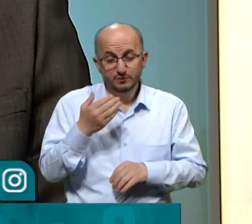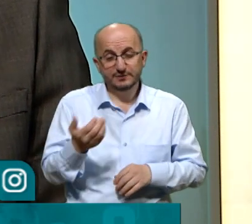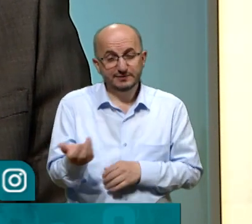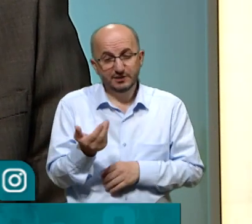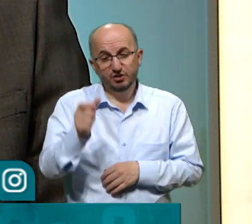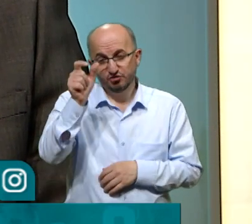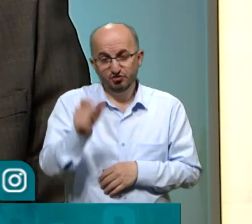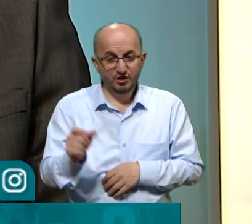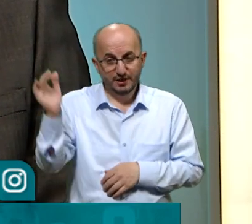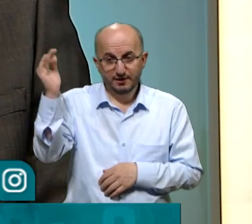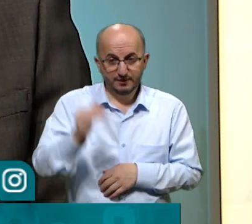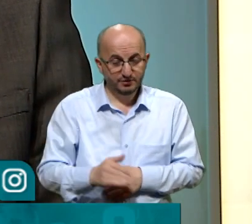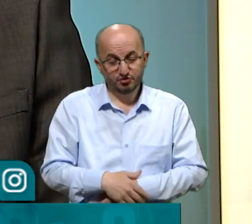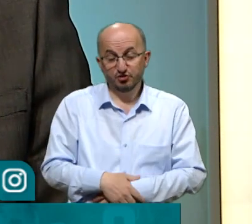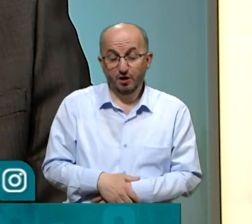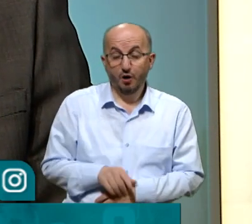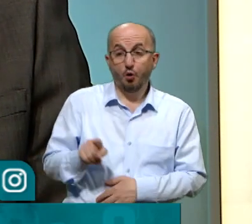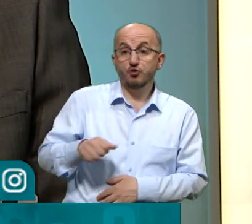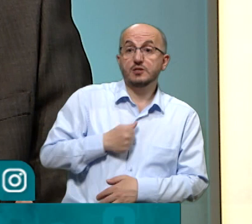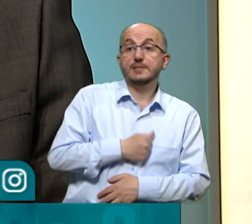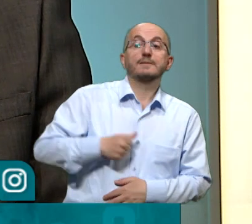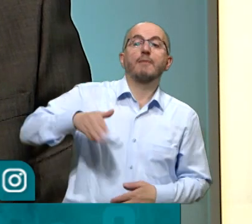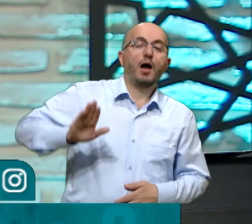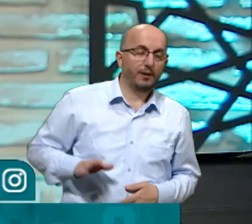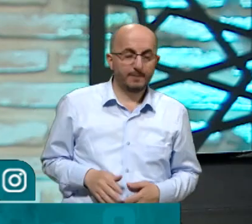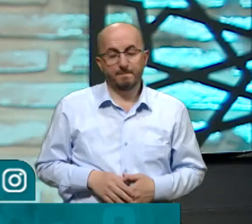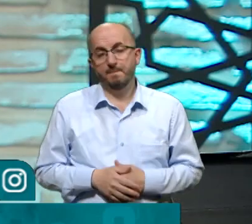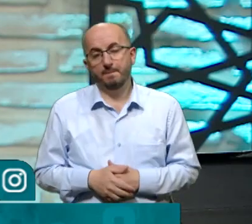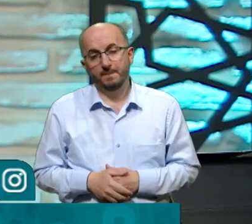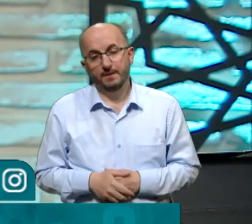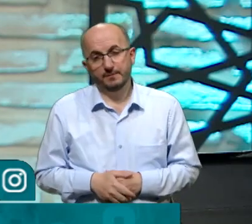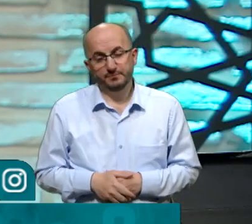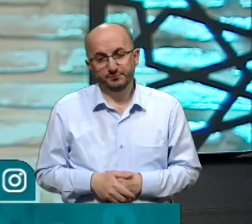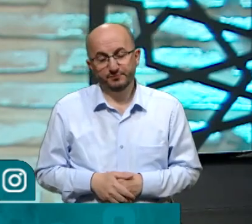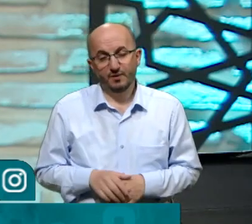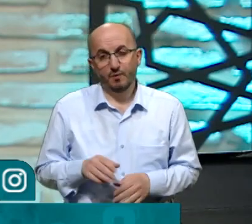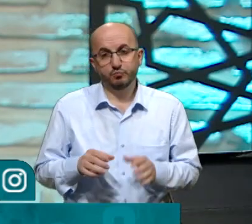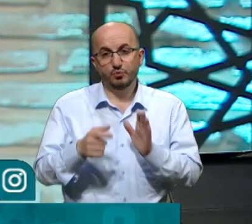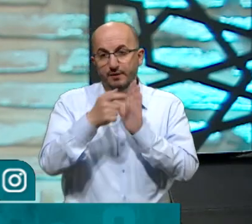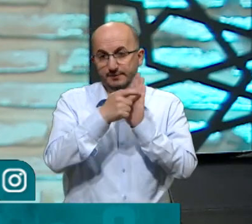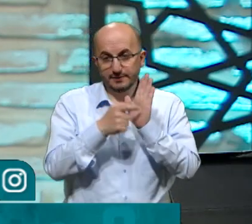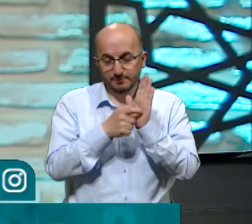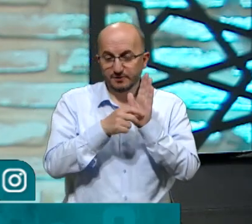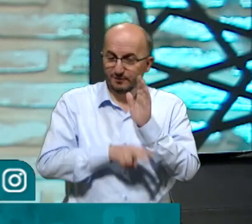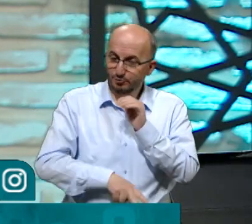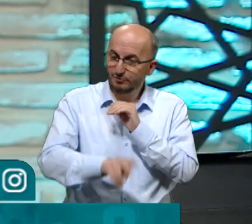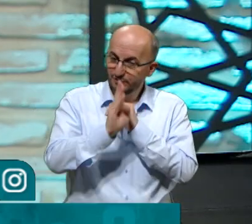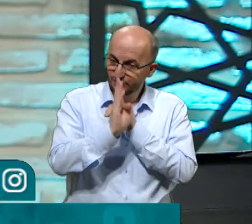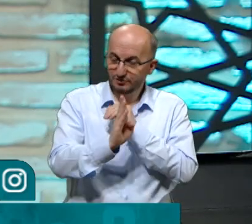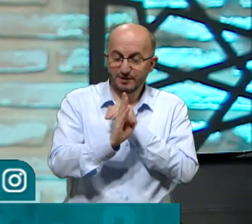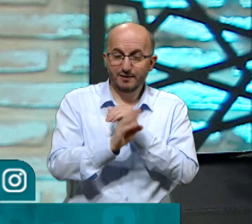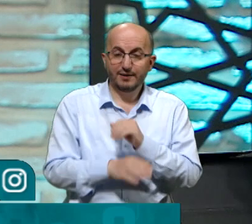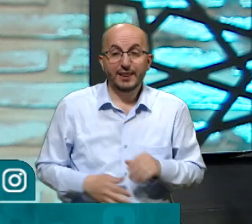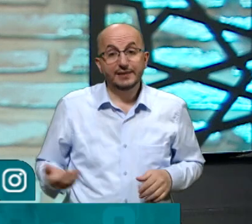dilenciye gelince hala tenhar onu azarlama bu ayet-i kerimeden yola çıkarak Bazı insanlar